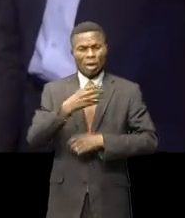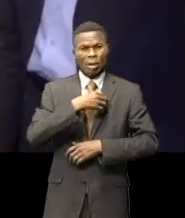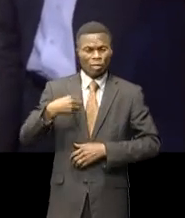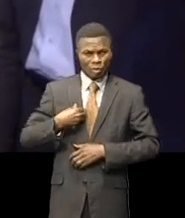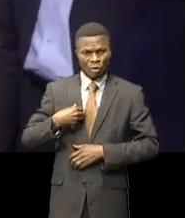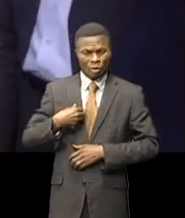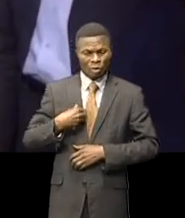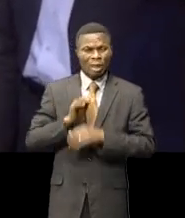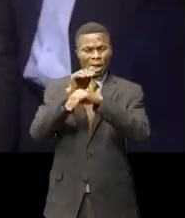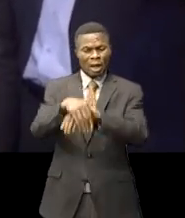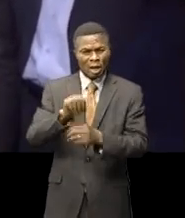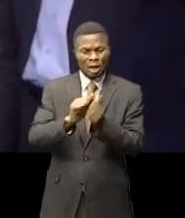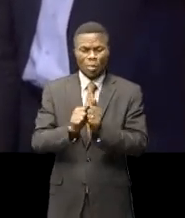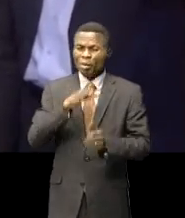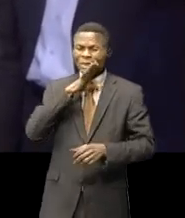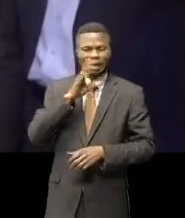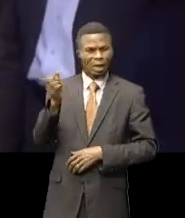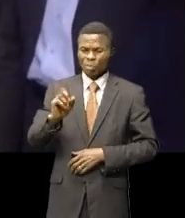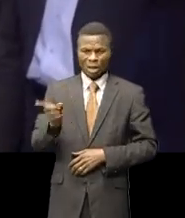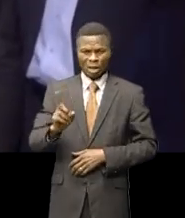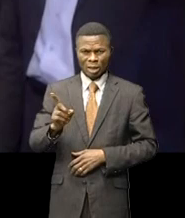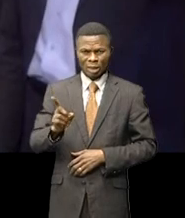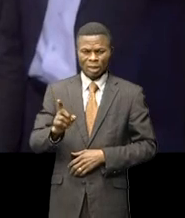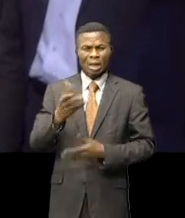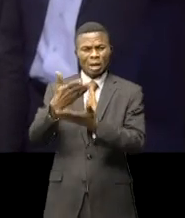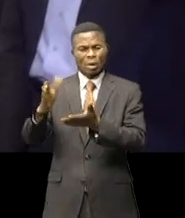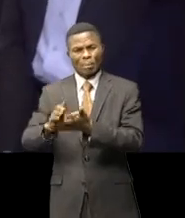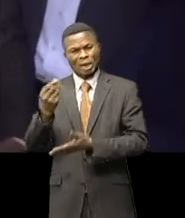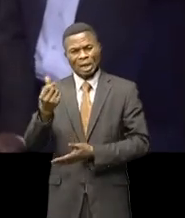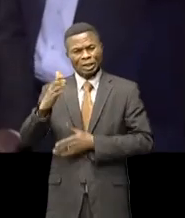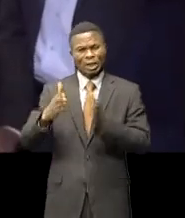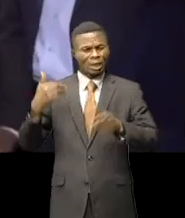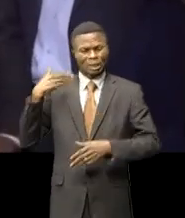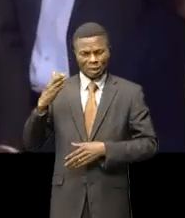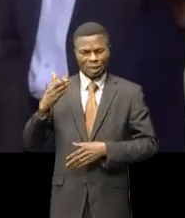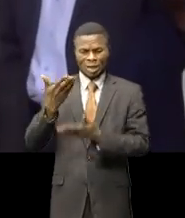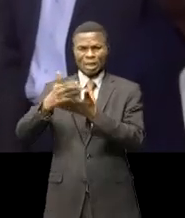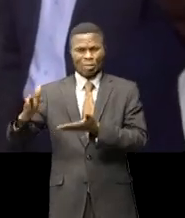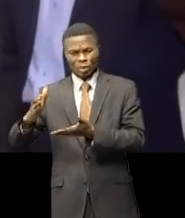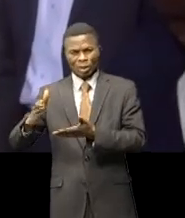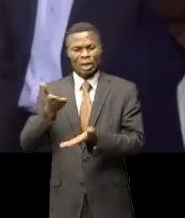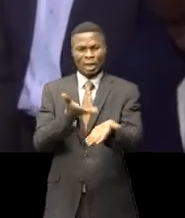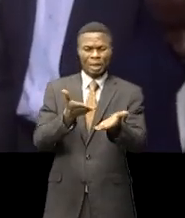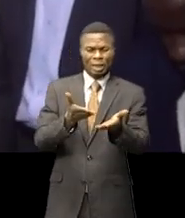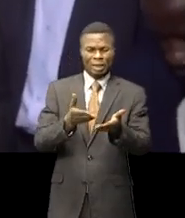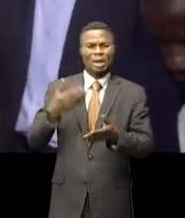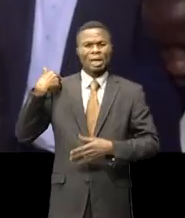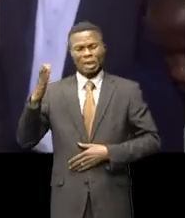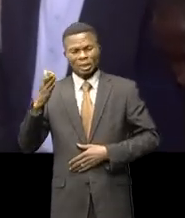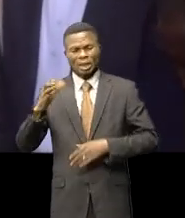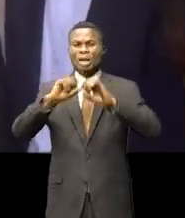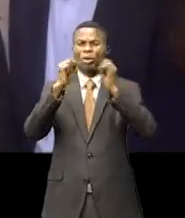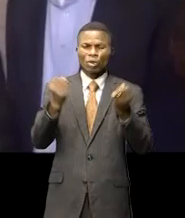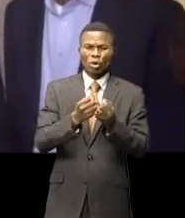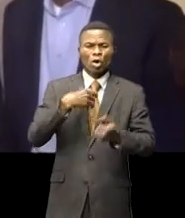pas s'ingérer dans des bêtises-là, dans des partages d'argent, les quotas qui devaient servir, l'argent devait servir pour la société,